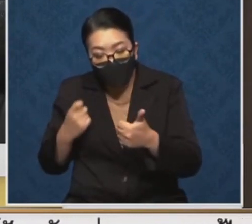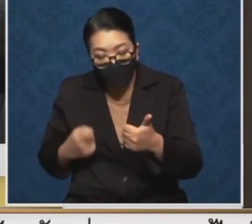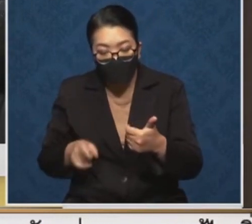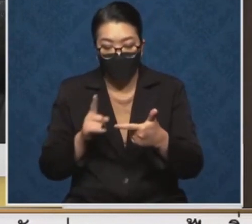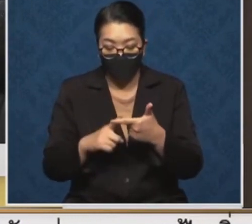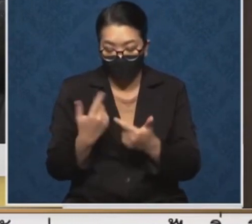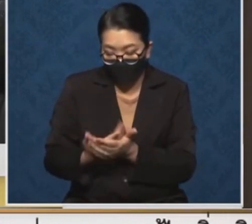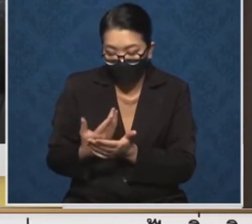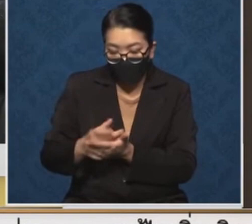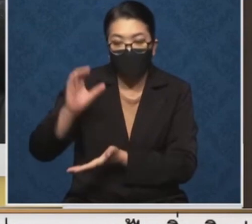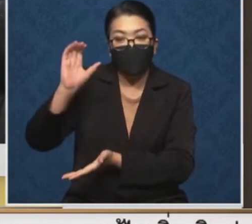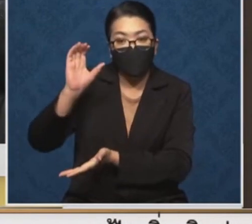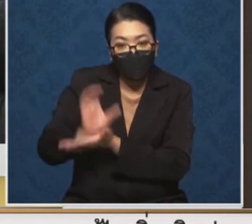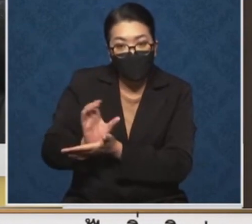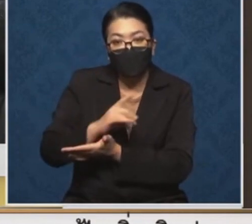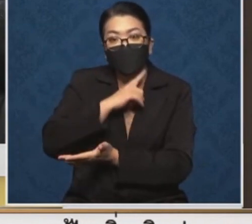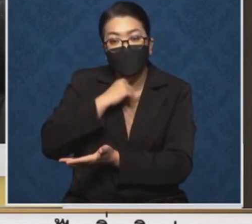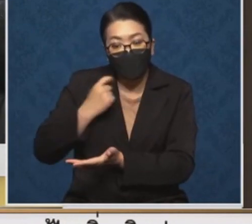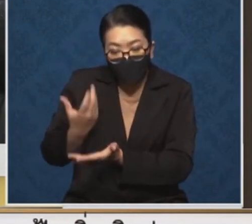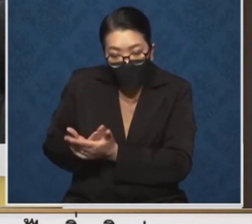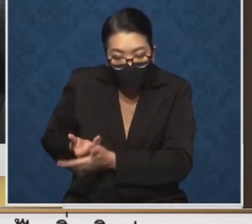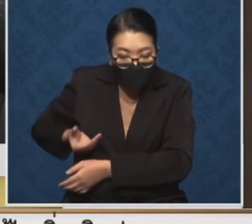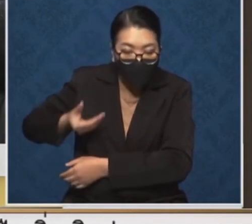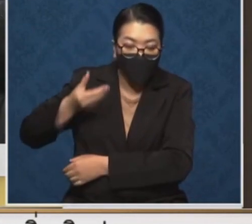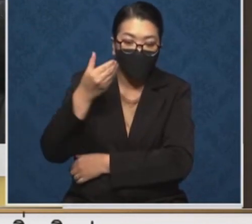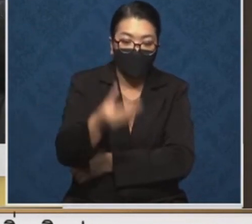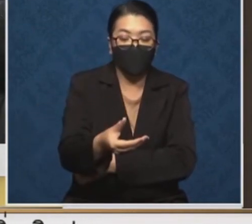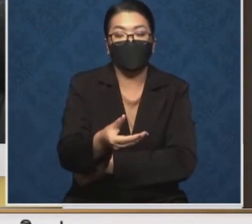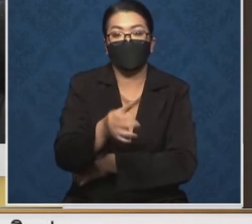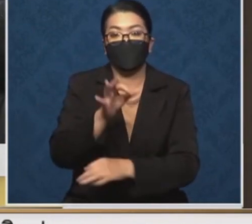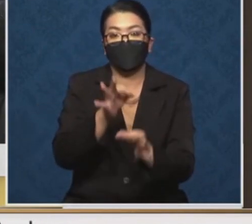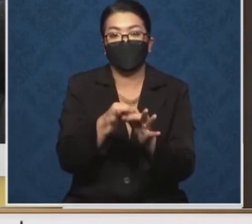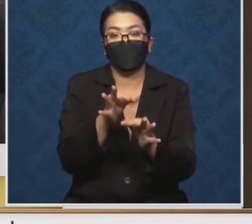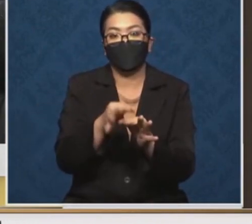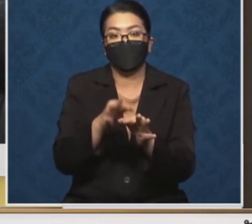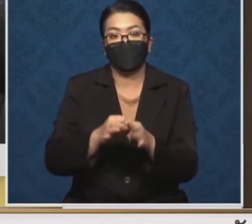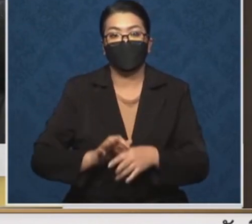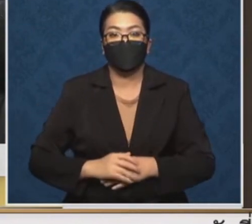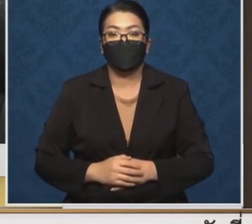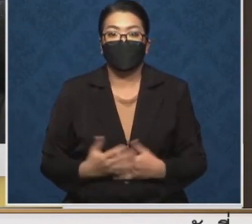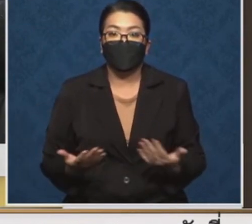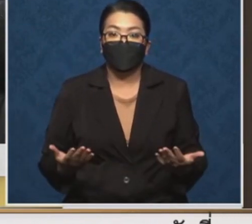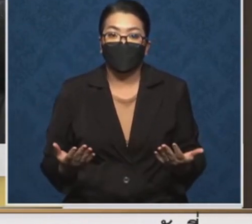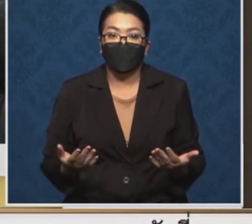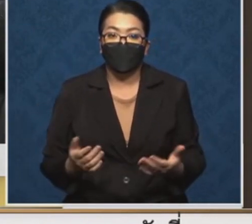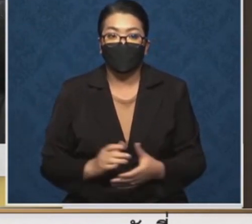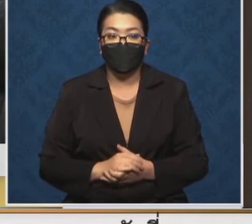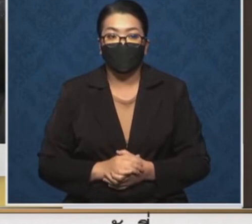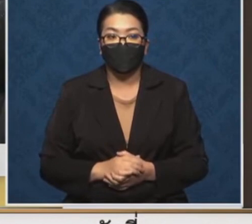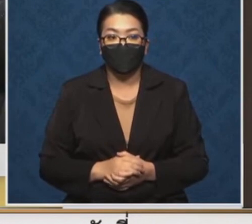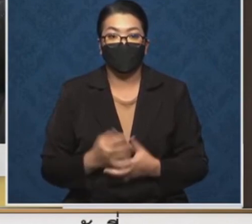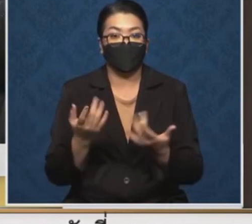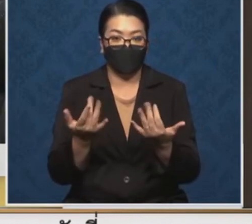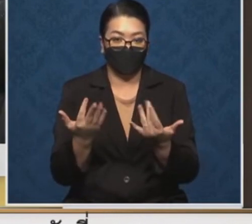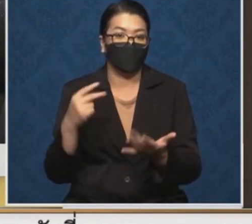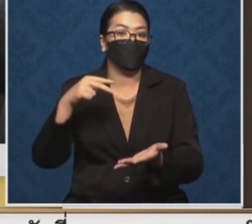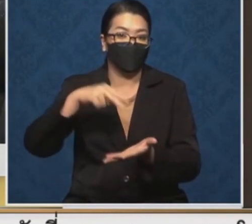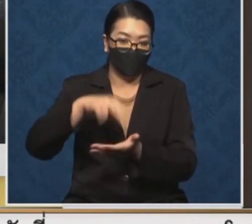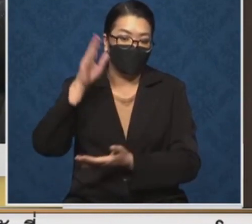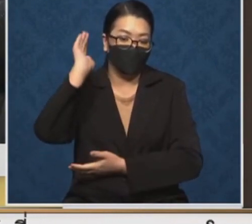จากวัดประมาณไปชดเชยให้ธกส.อีกเดี๋ยวเจอกันที่ไม่ไว้วางใจครับ